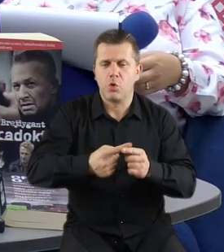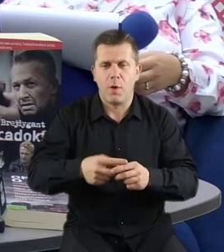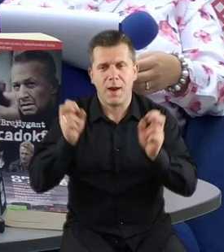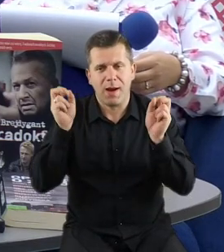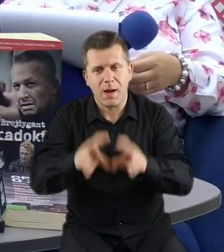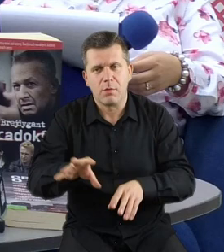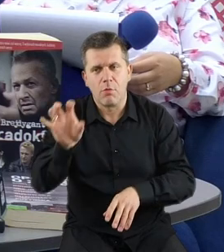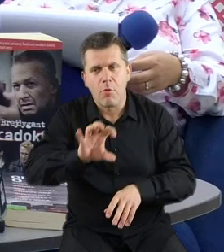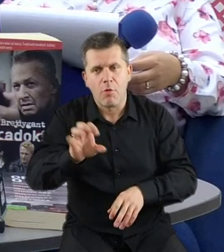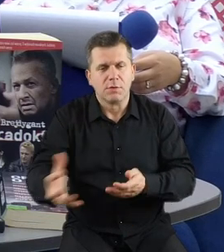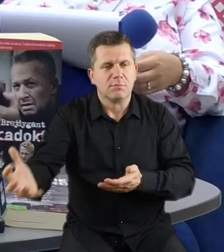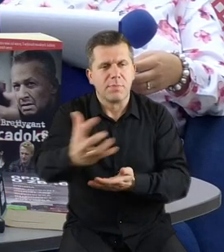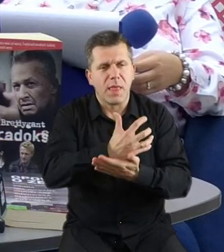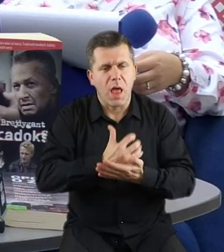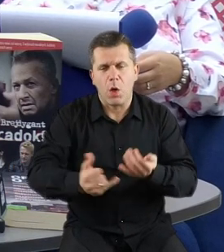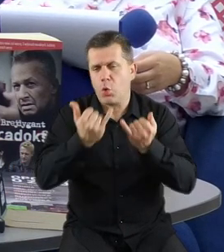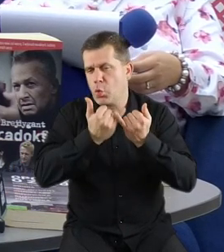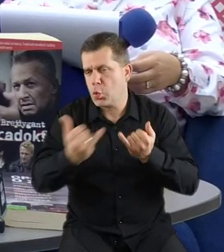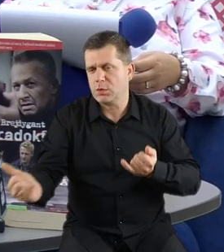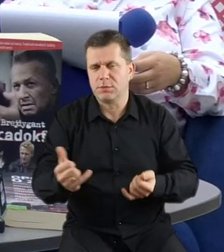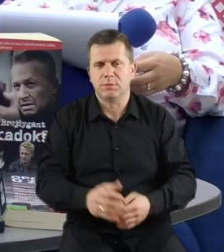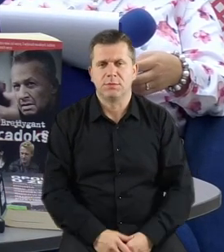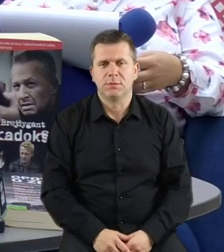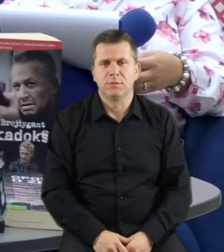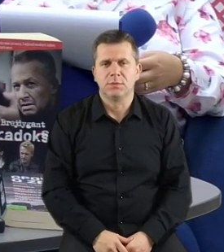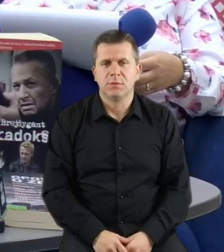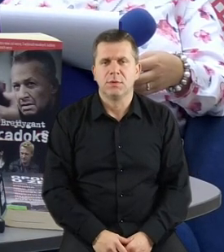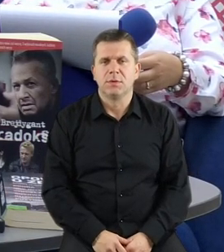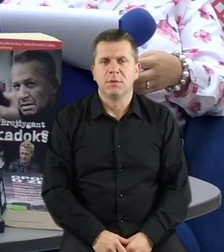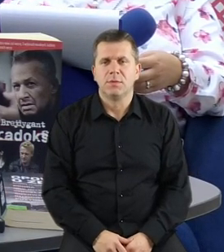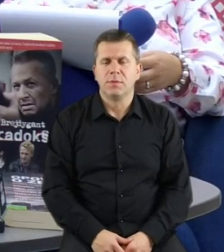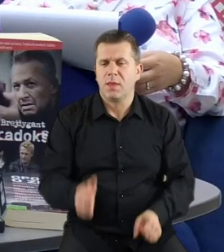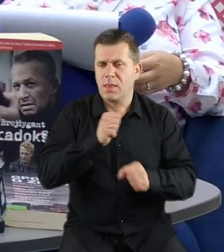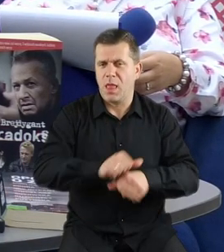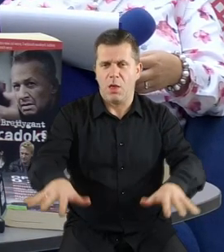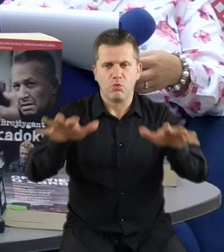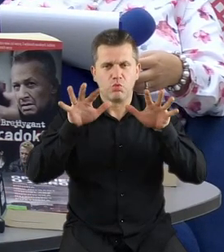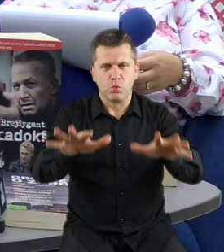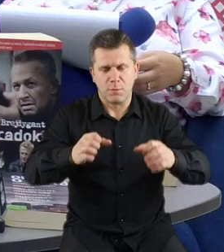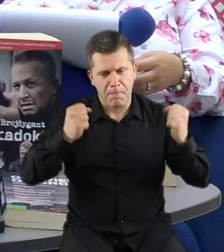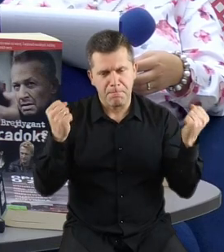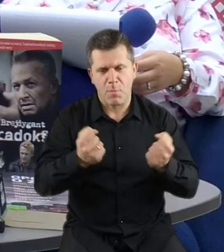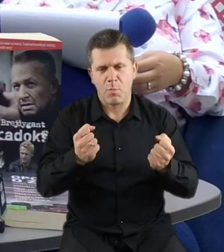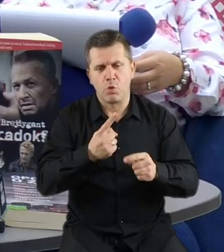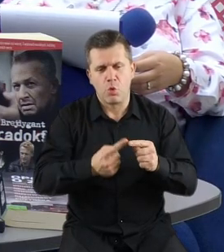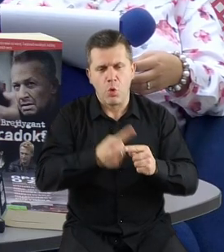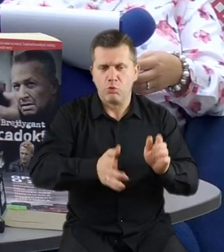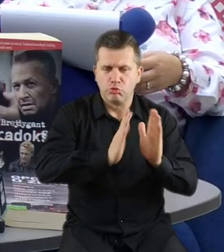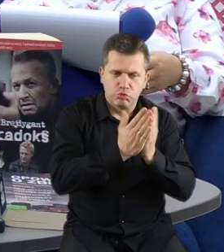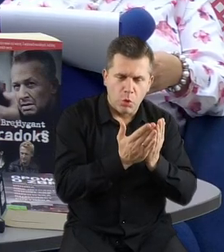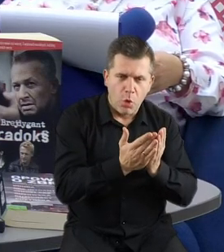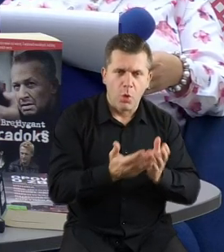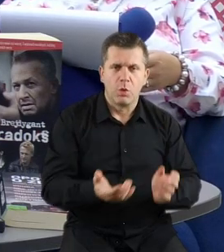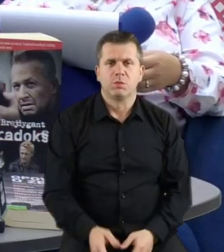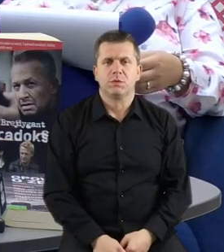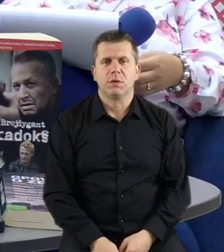z kina też, to się zbiera jakby z różnych, no powstało sporo takich mocno osób, trochę z książek